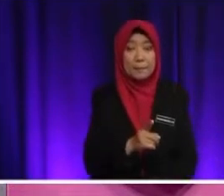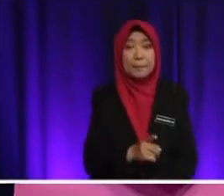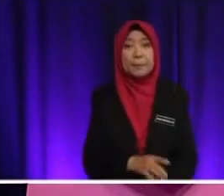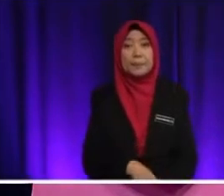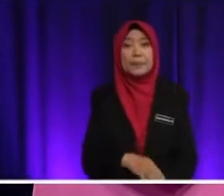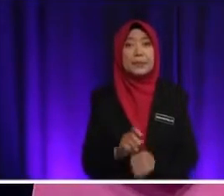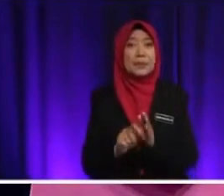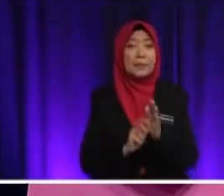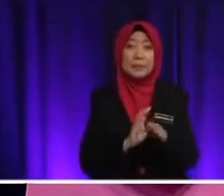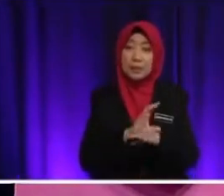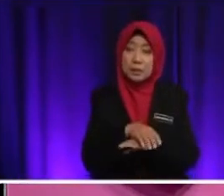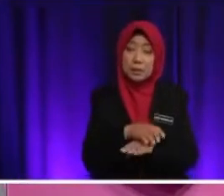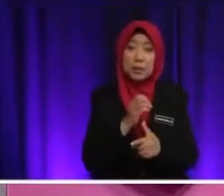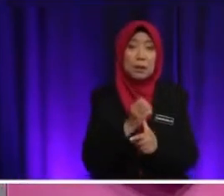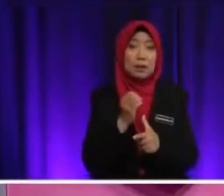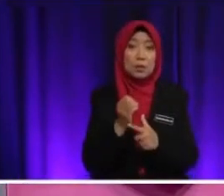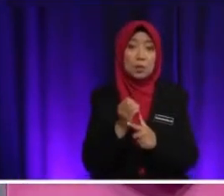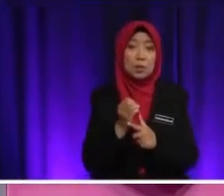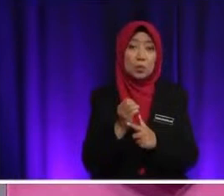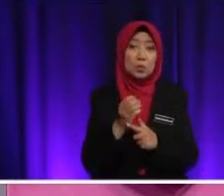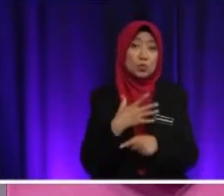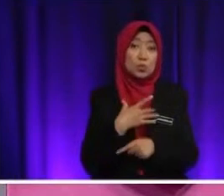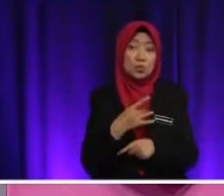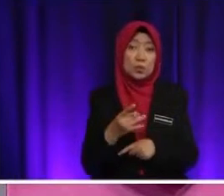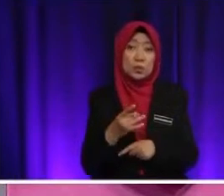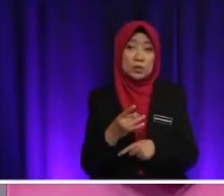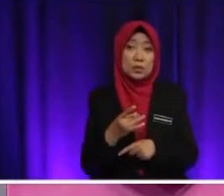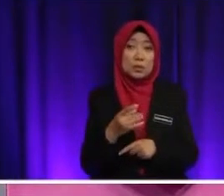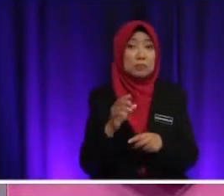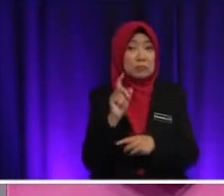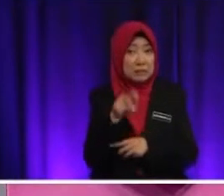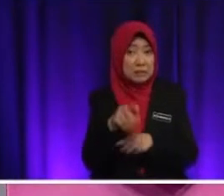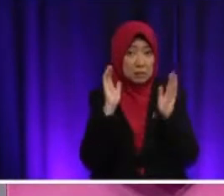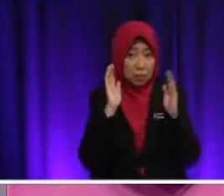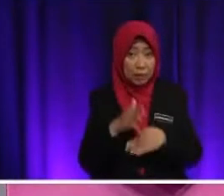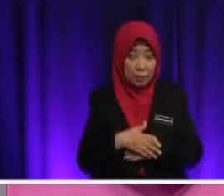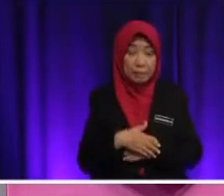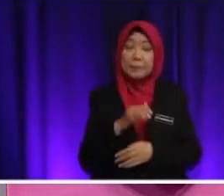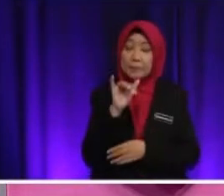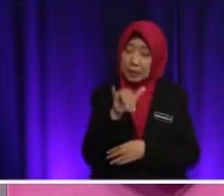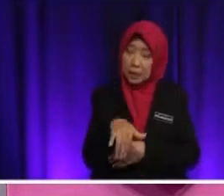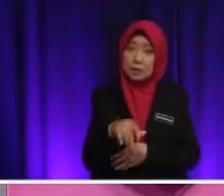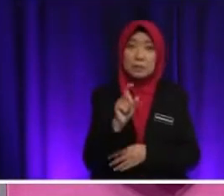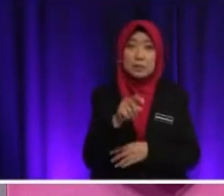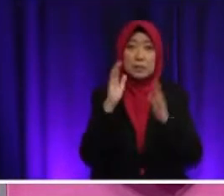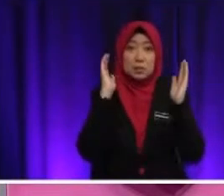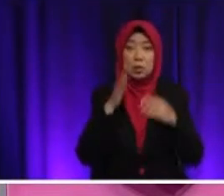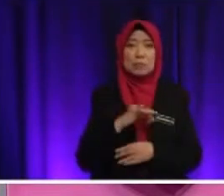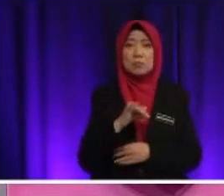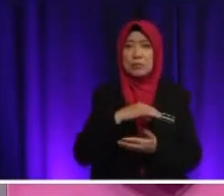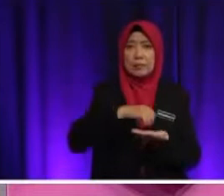ada terpaksa ataupun sukarela kena solat tak? Kena solat. Ustaz, saya ni tak pekut seorang kaya,